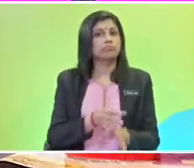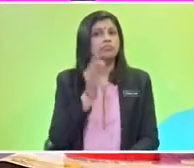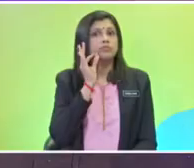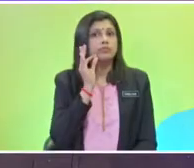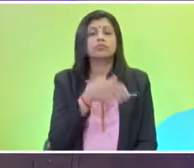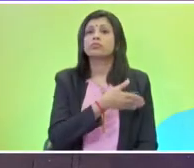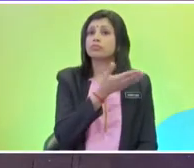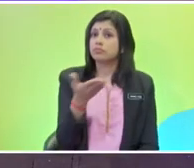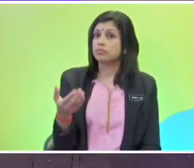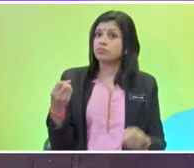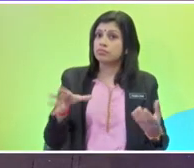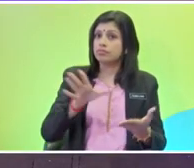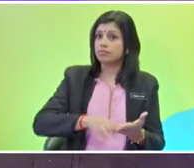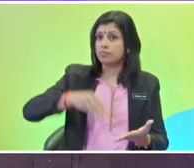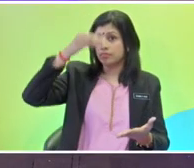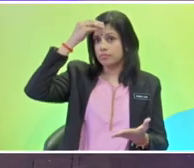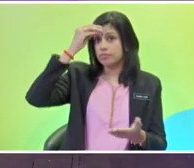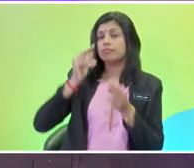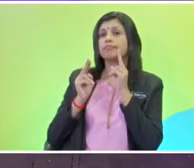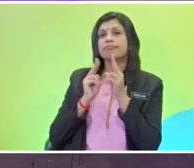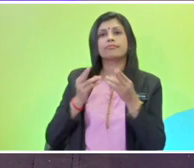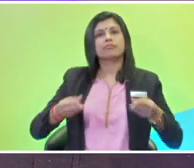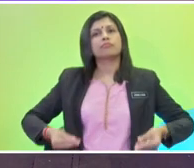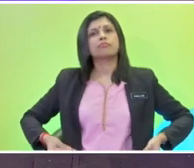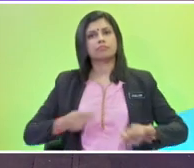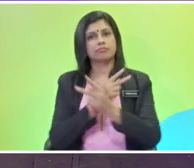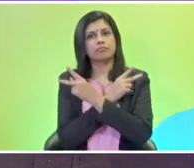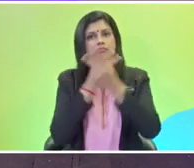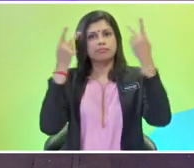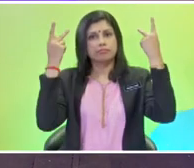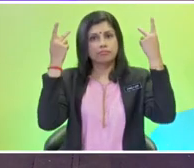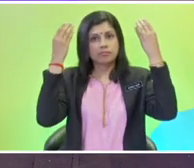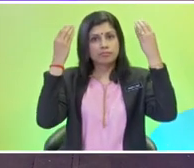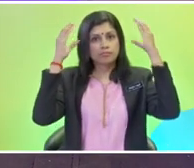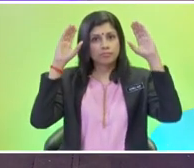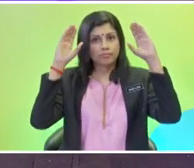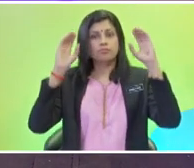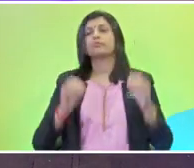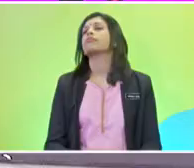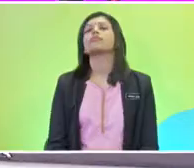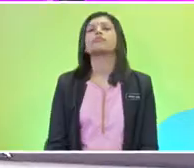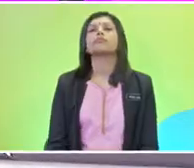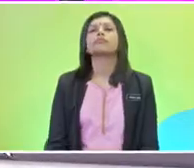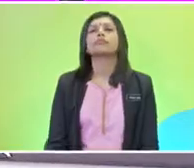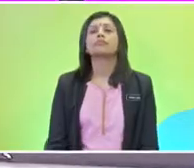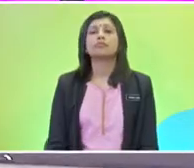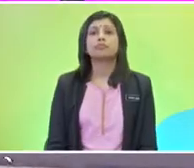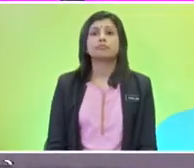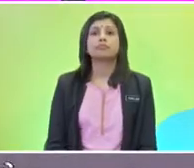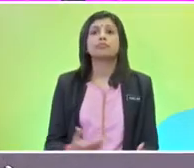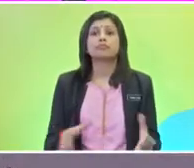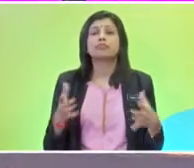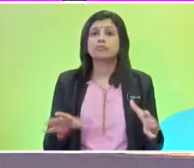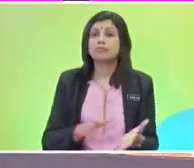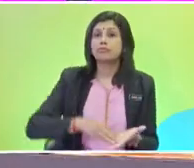ucapkan terima kasih banyak-banyak. Bukannya saya belajar berkenaan dengan buah, saiz, nama, tapi macam